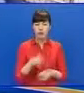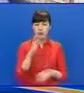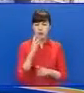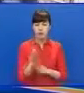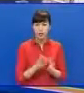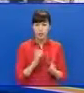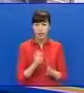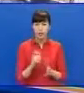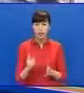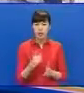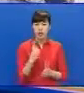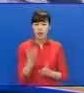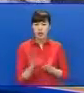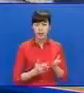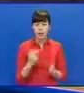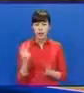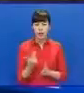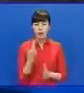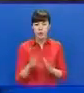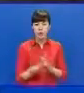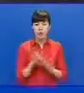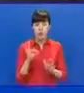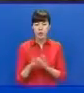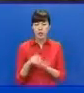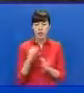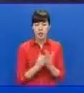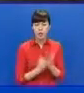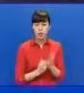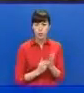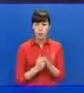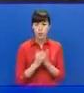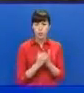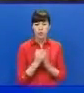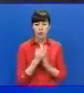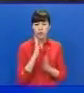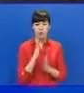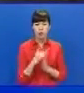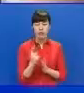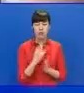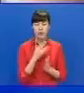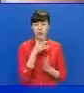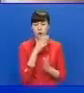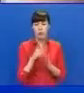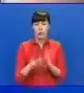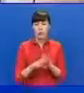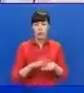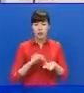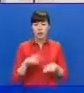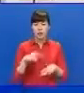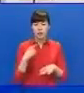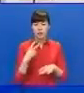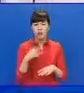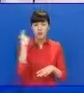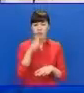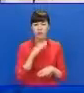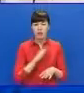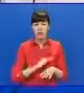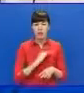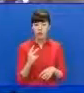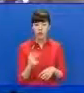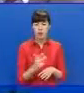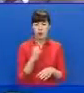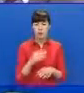қызметке алғашқы қадам үш кезеңдік іріктеу негізінде төменгі лауазымнан басталады. Бірінші кезең тестілеу, екінші жеке қасиеттерді бағалау және